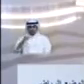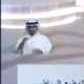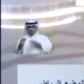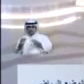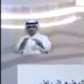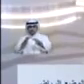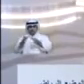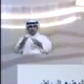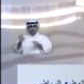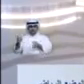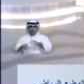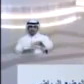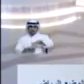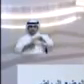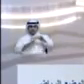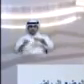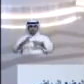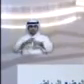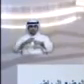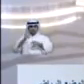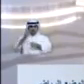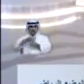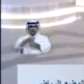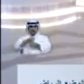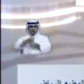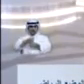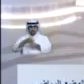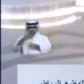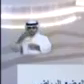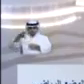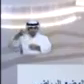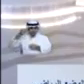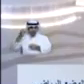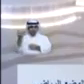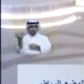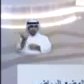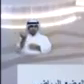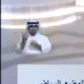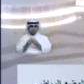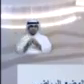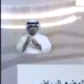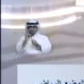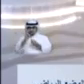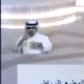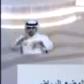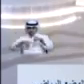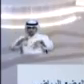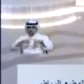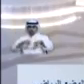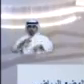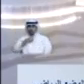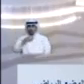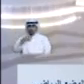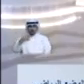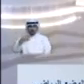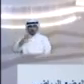رسمها السمو الأمير حفظ الله لمعرفة أو لتدارك كثير من المخاطر، ولا